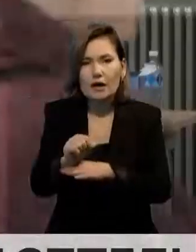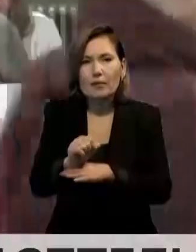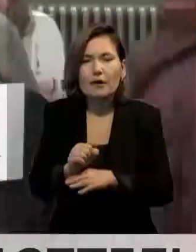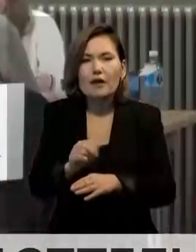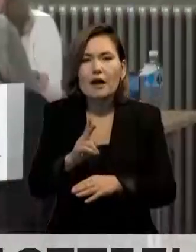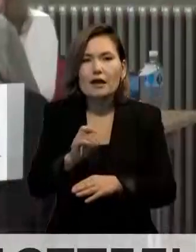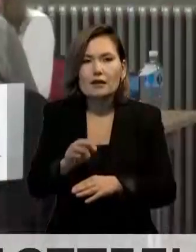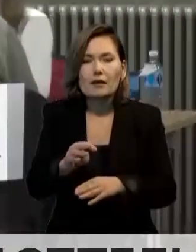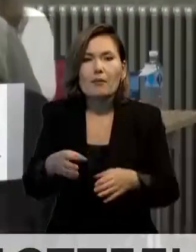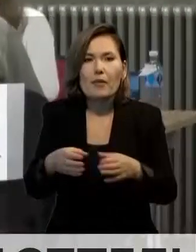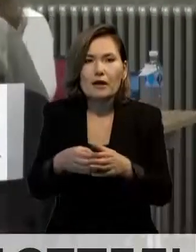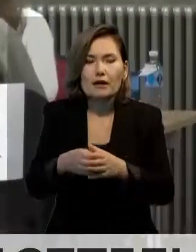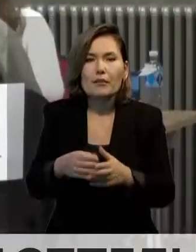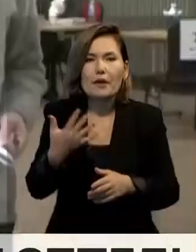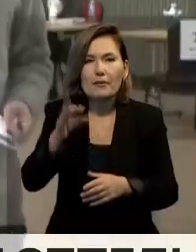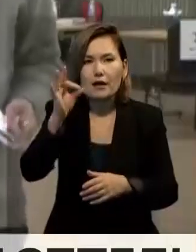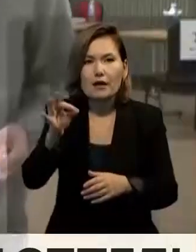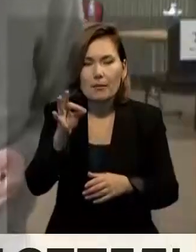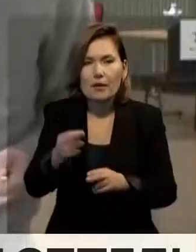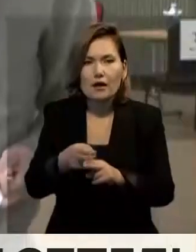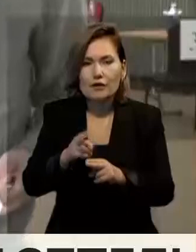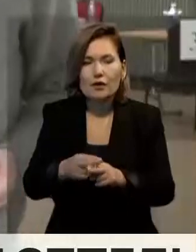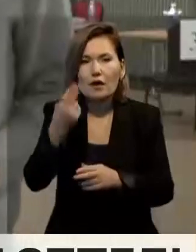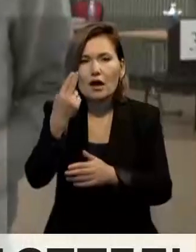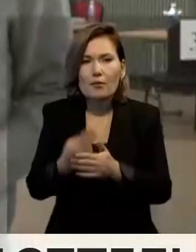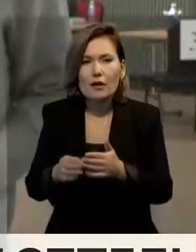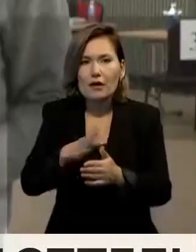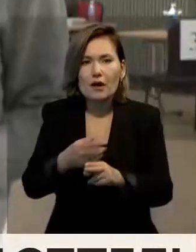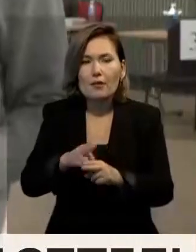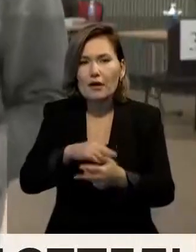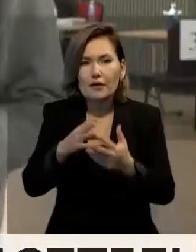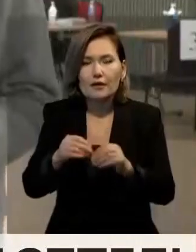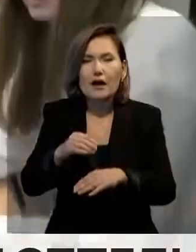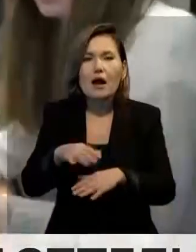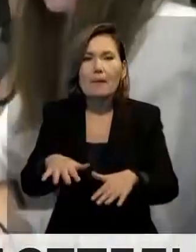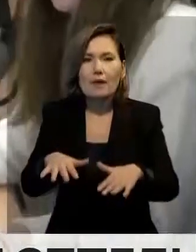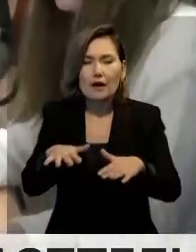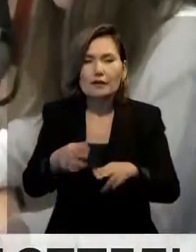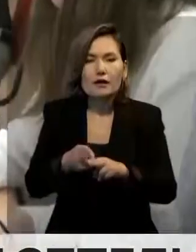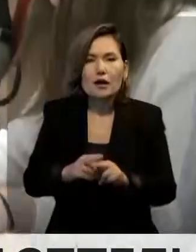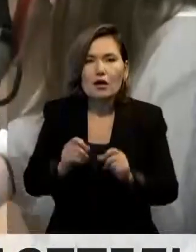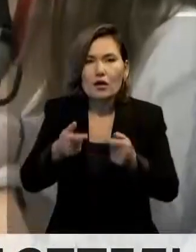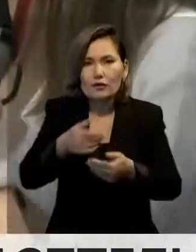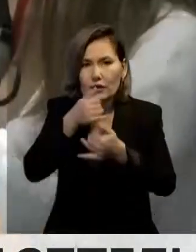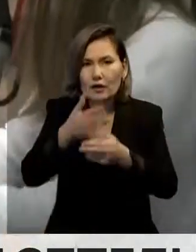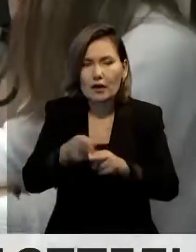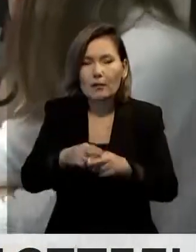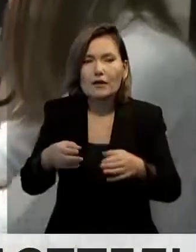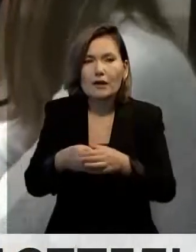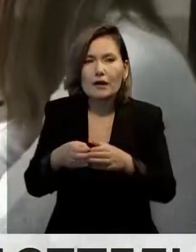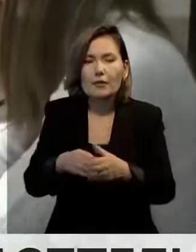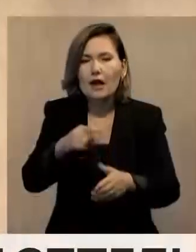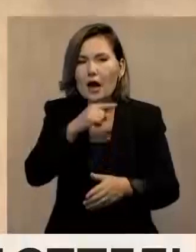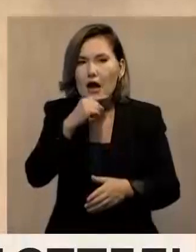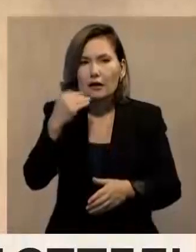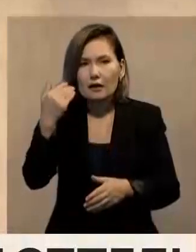келісім партиясы бұл жолы 5%-дық межеден аса алмай қалды. Сөйтіп сейімге, яғни парламентке өте алмады. Оның себебі аталған партияның